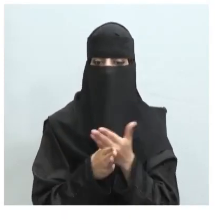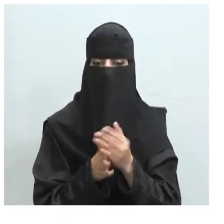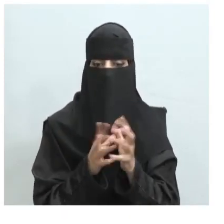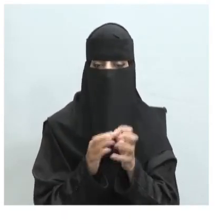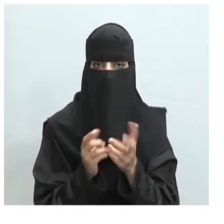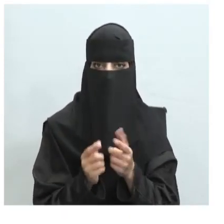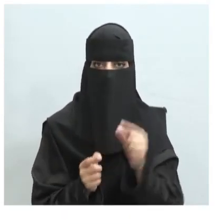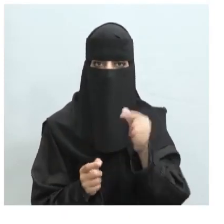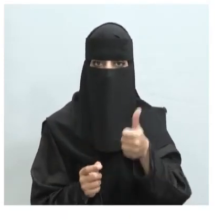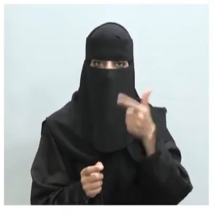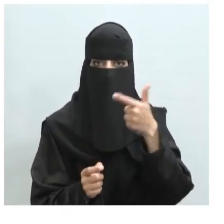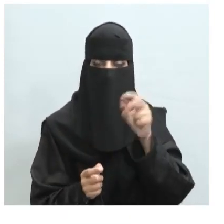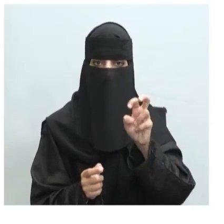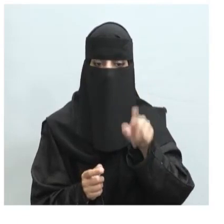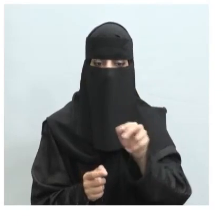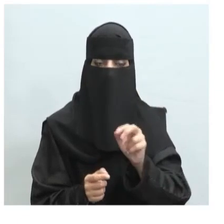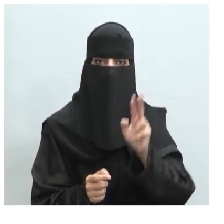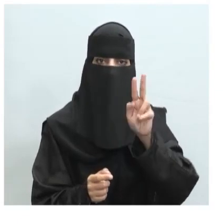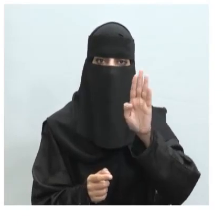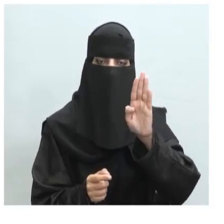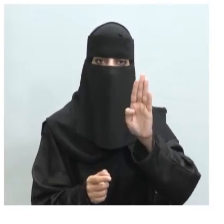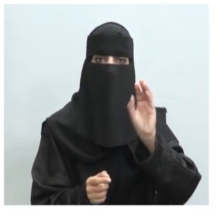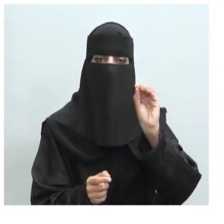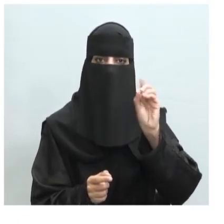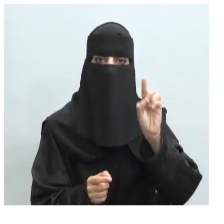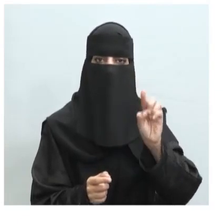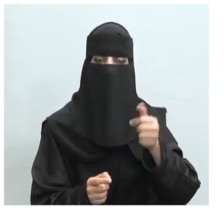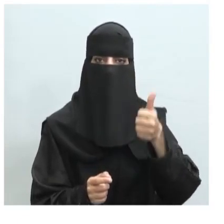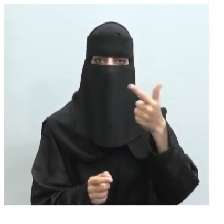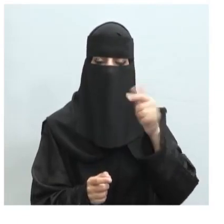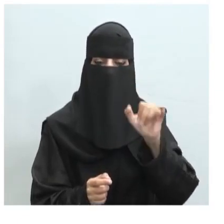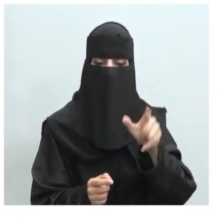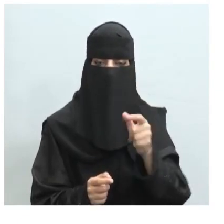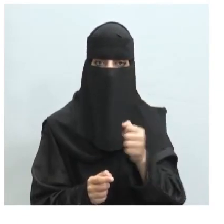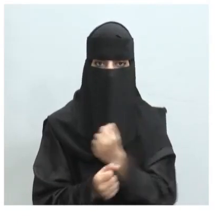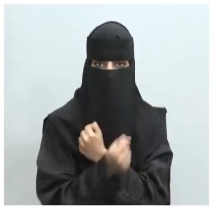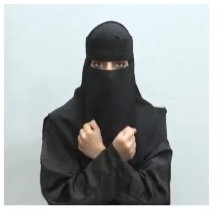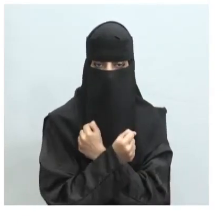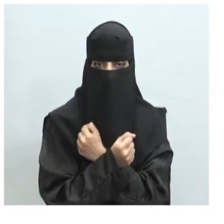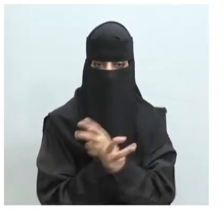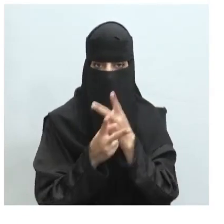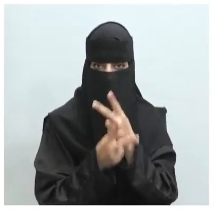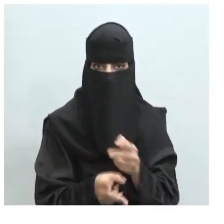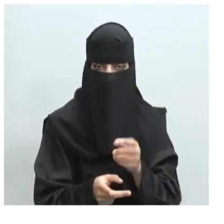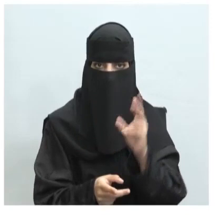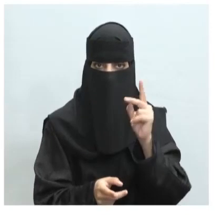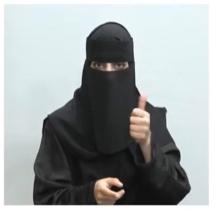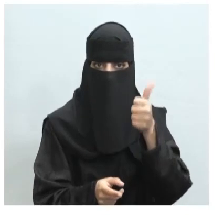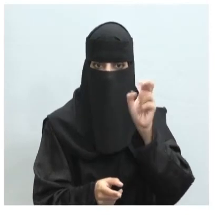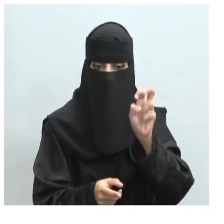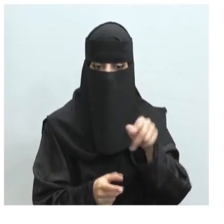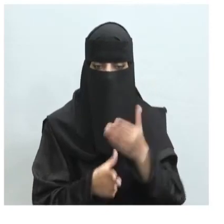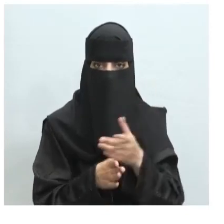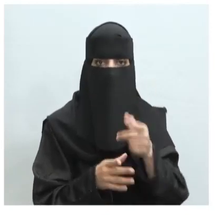نعني بالدائره او بالدوائر الكهربائيه مصدر الطاقه عزيزي الطالب وعزيزه الطالبه كما تشاهدون